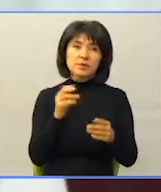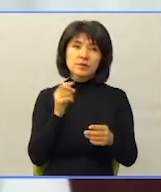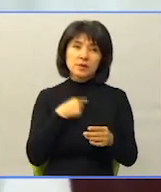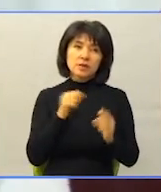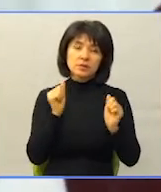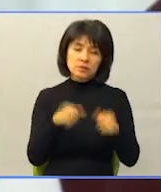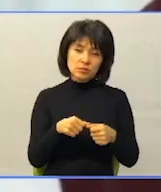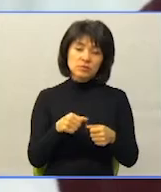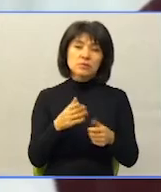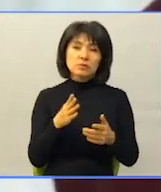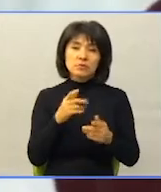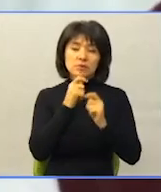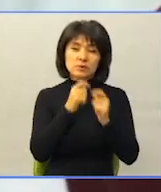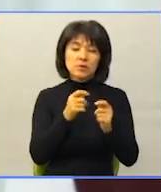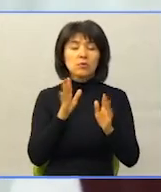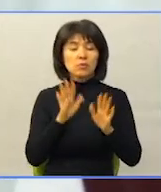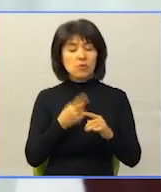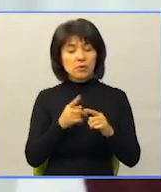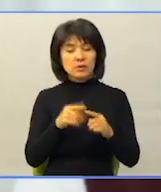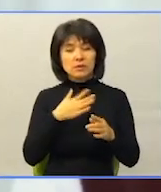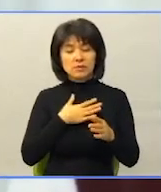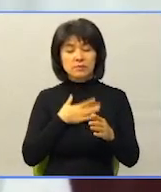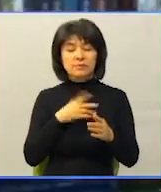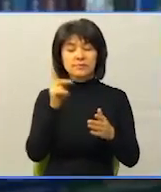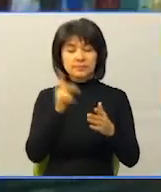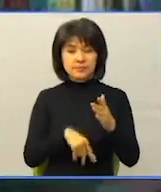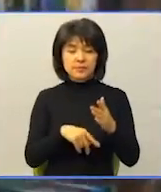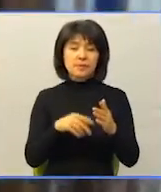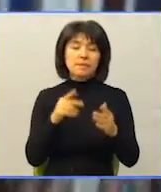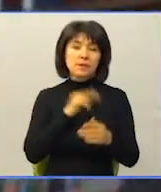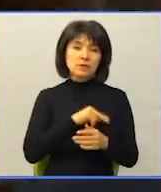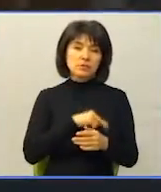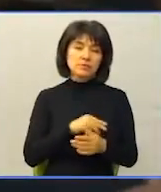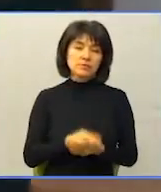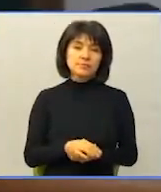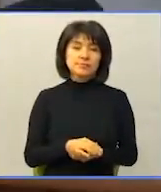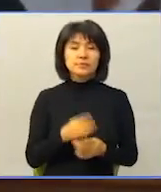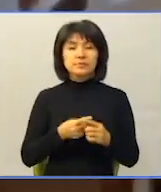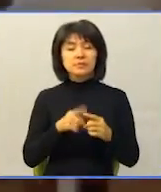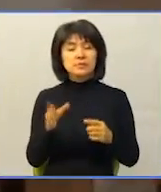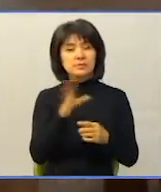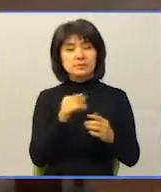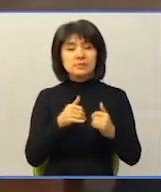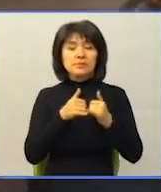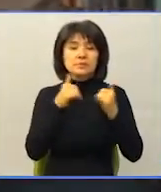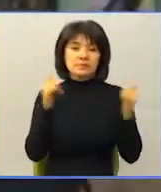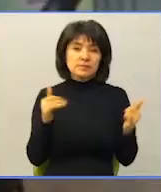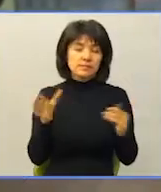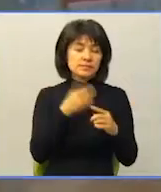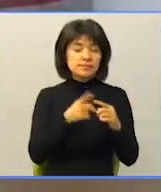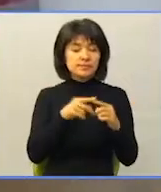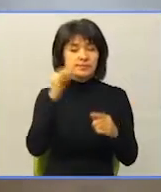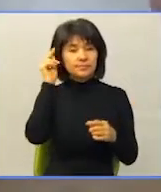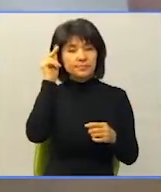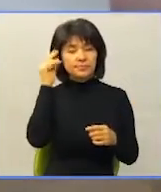ой келді. Бірақ бұл менің еңбегімнің жемісі екеніне сенімдімін. Жәмиле әрдайым жан-жақты даму үстінде барлық пәндерге